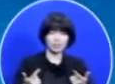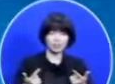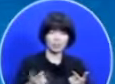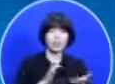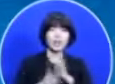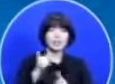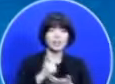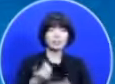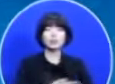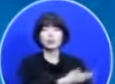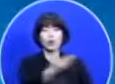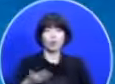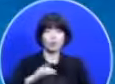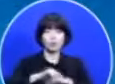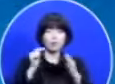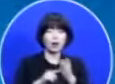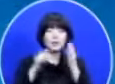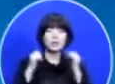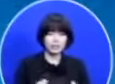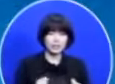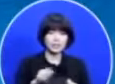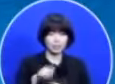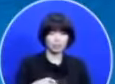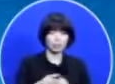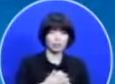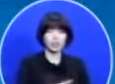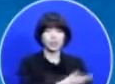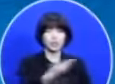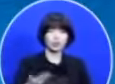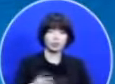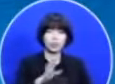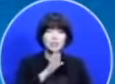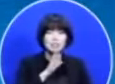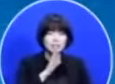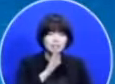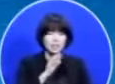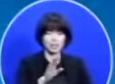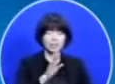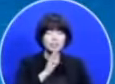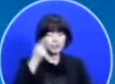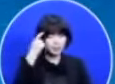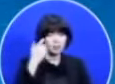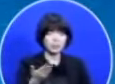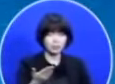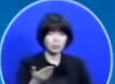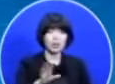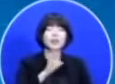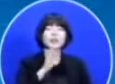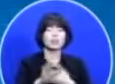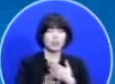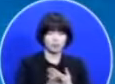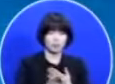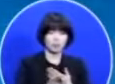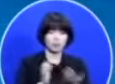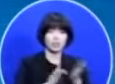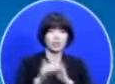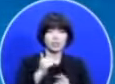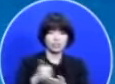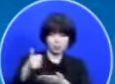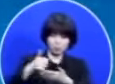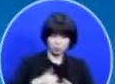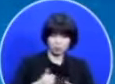예수님이 여러분의 마음에 계시다는 것이 여러분에게 진짜 실제 이십니까 그렇다면 예수님을